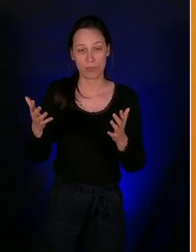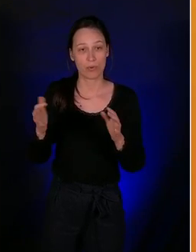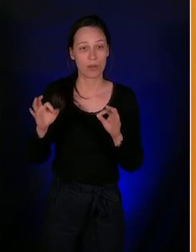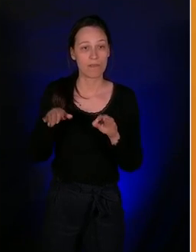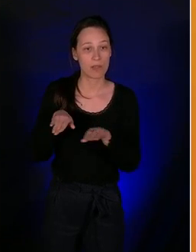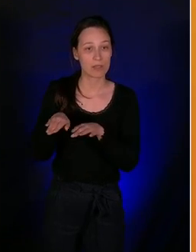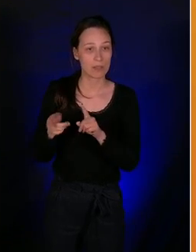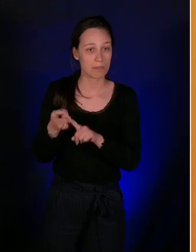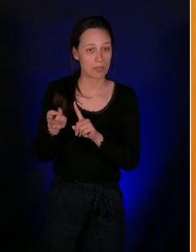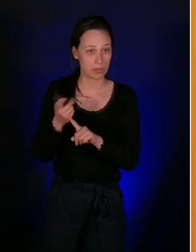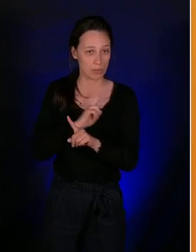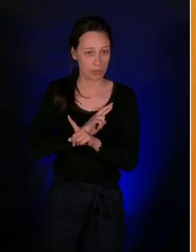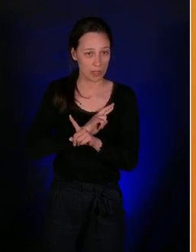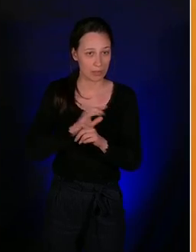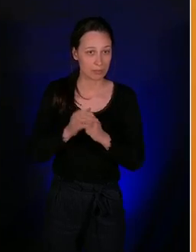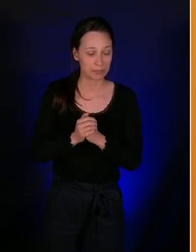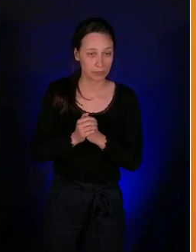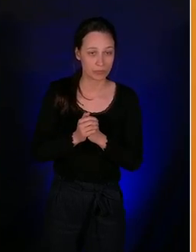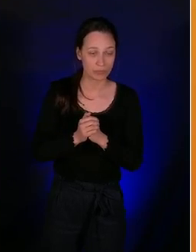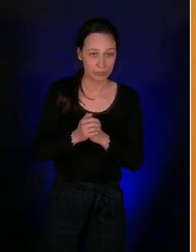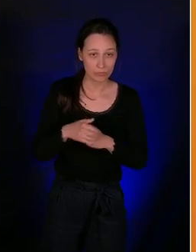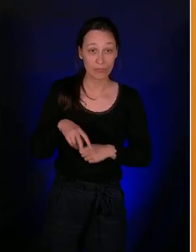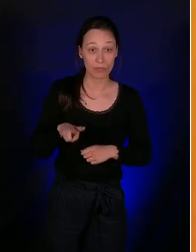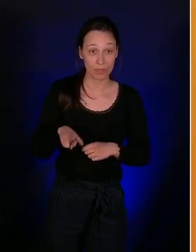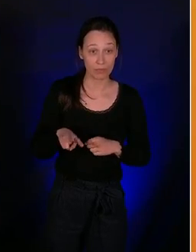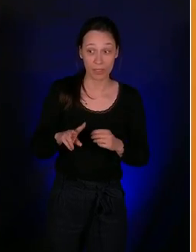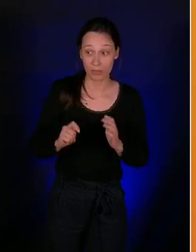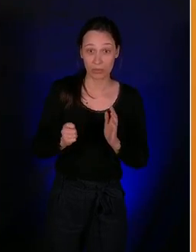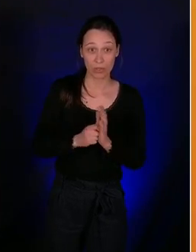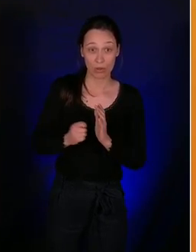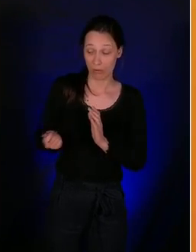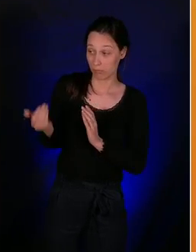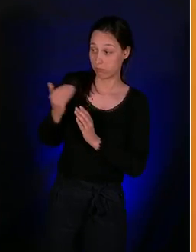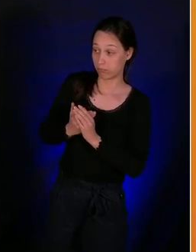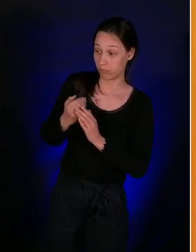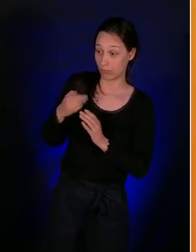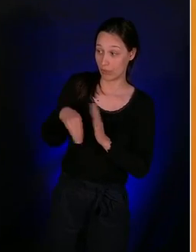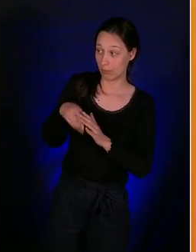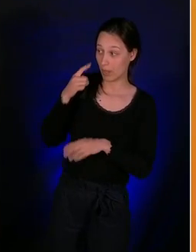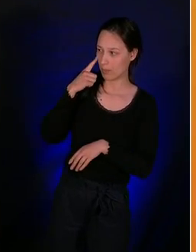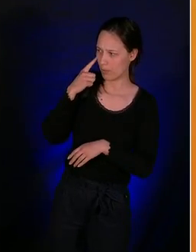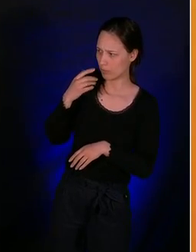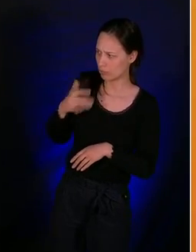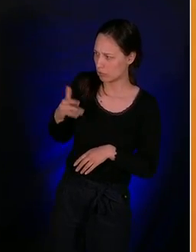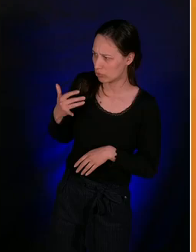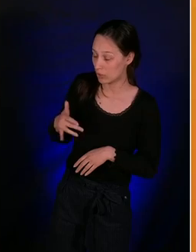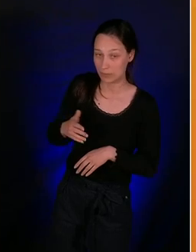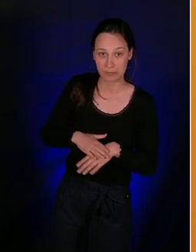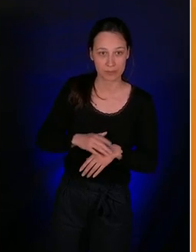C'est clairement, quand on a été interpellé, on pensait que ça avait été... Donc, il y a aussi...